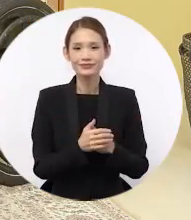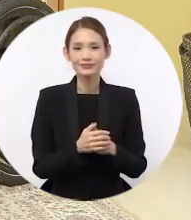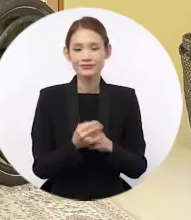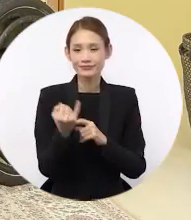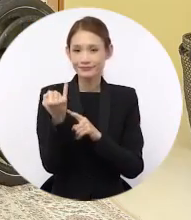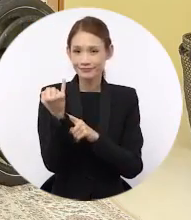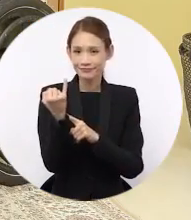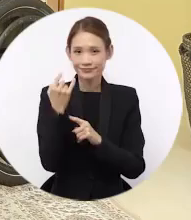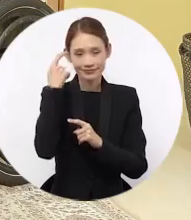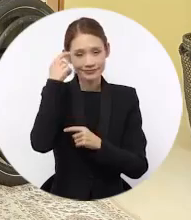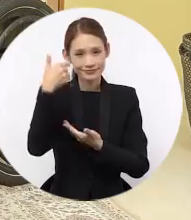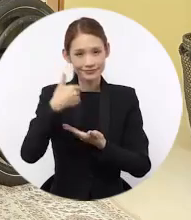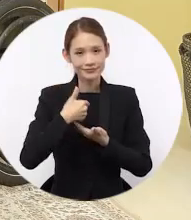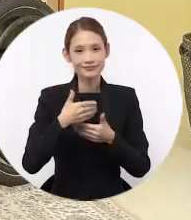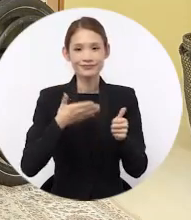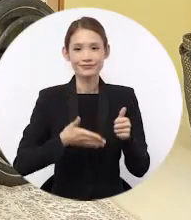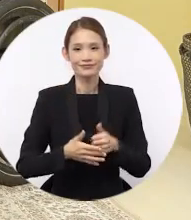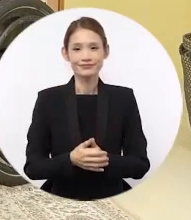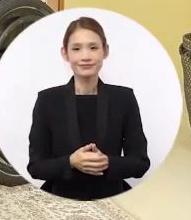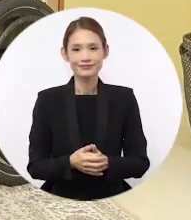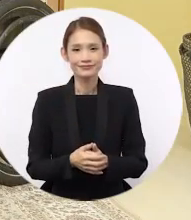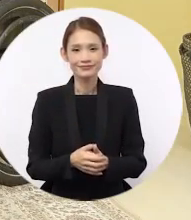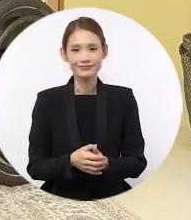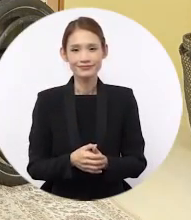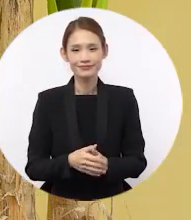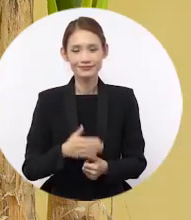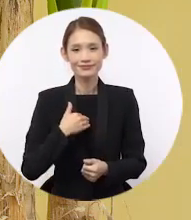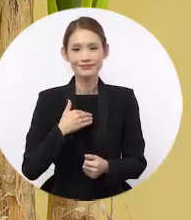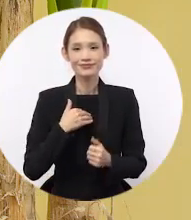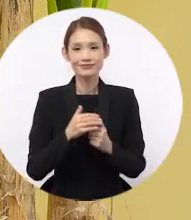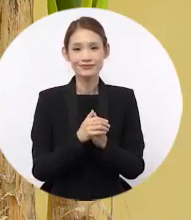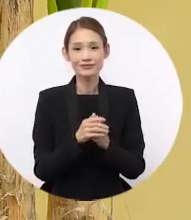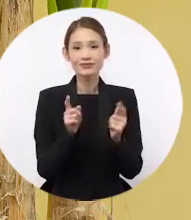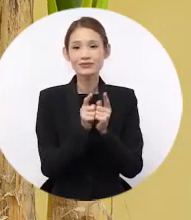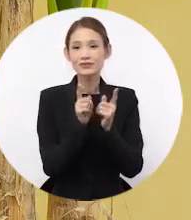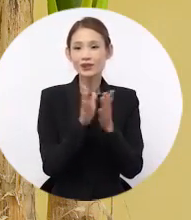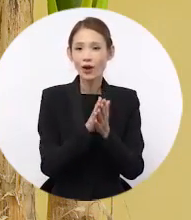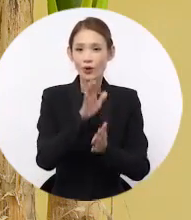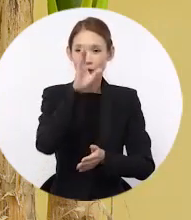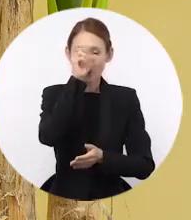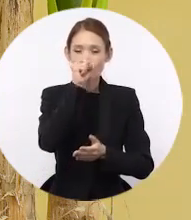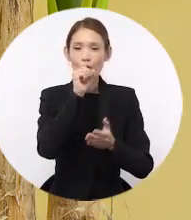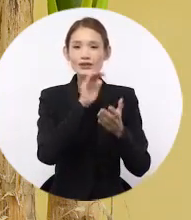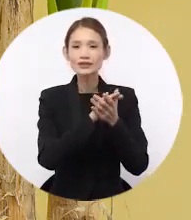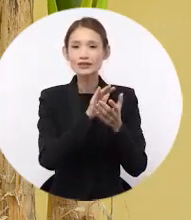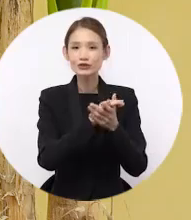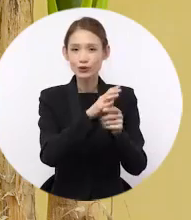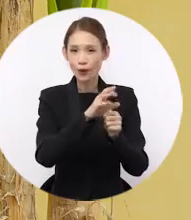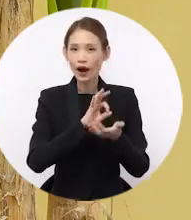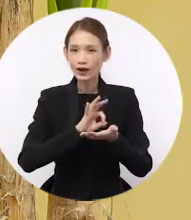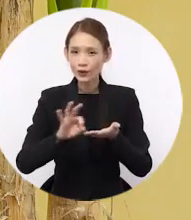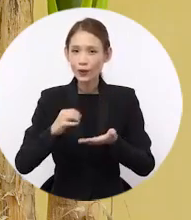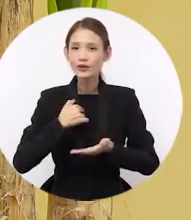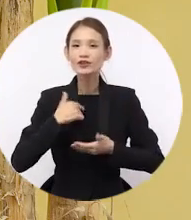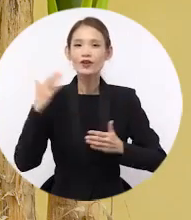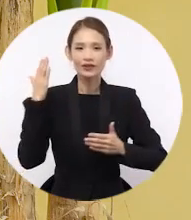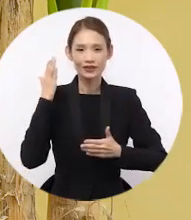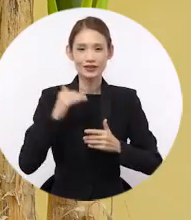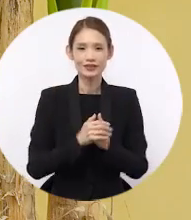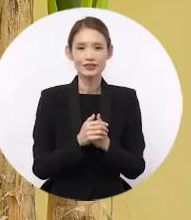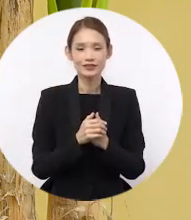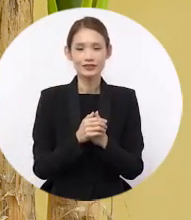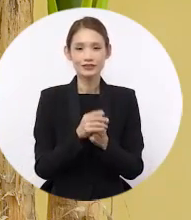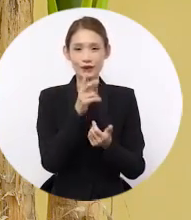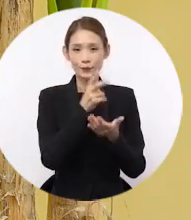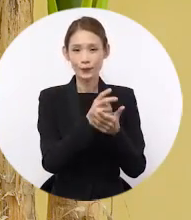자, 이번에도 그러면은 지훈님 의견 먼저 들어보도록 할까요? 네, 저는 실제로 좋은 친구 제도를 이용한